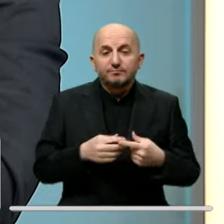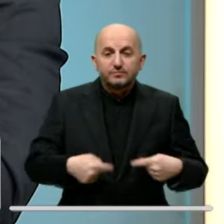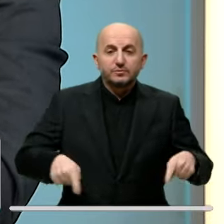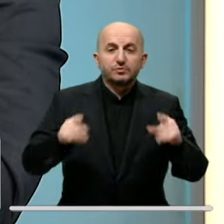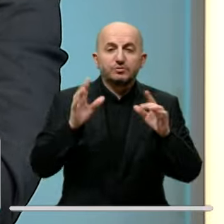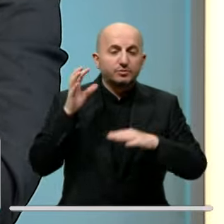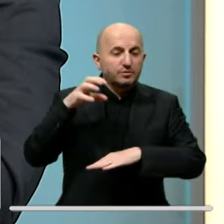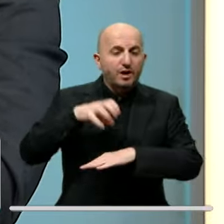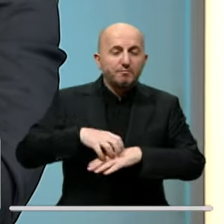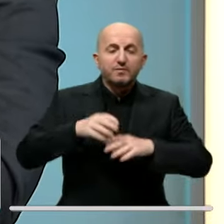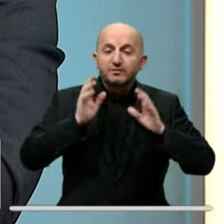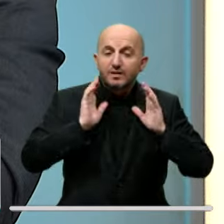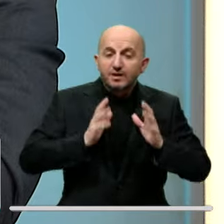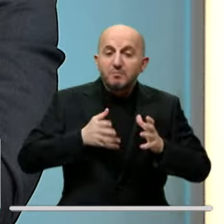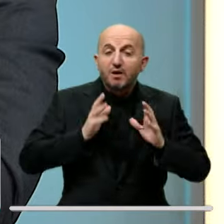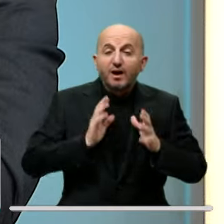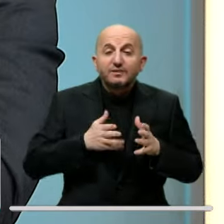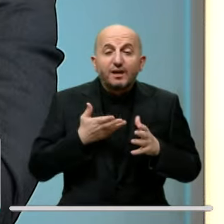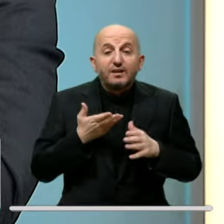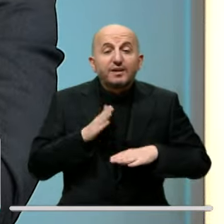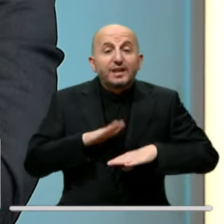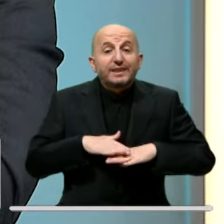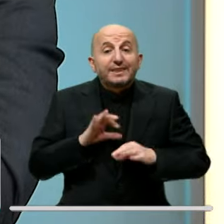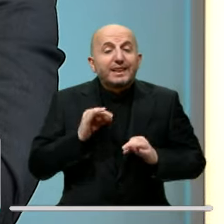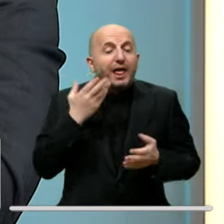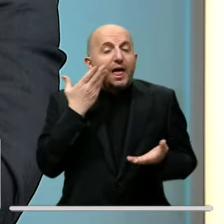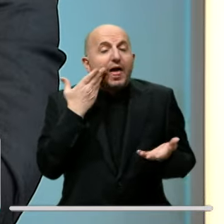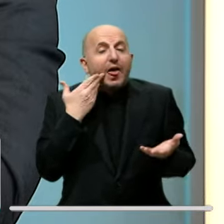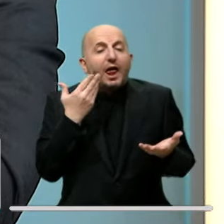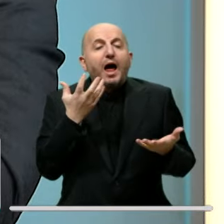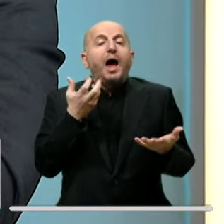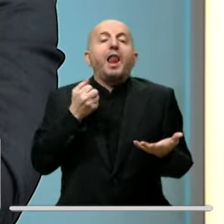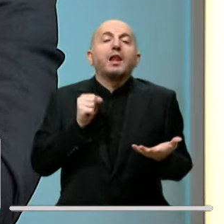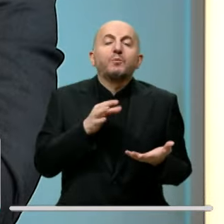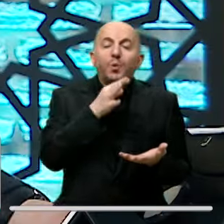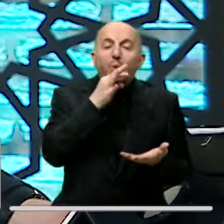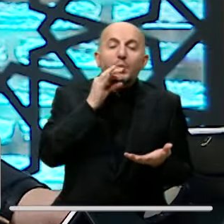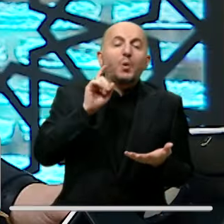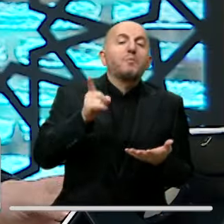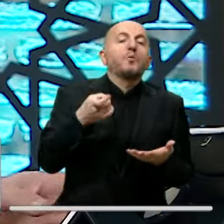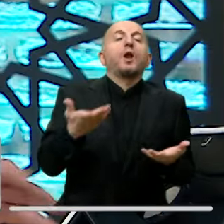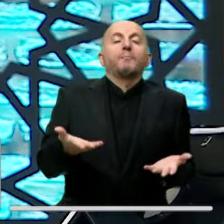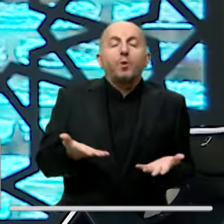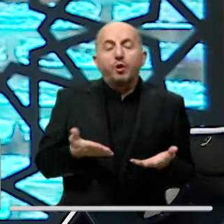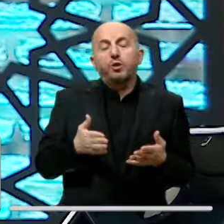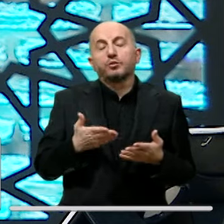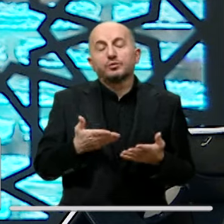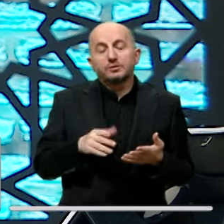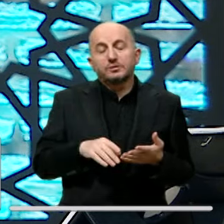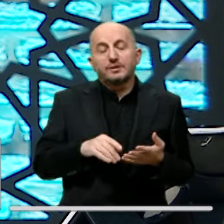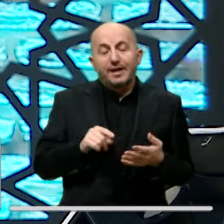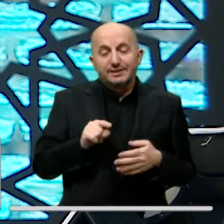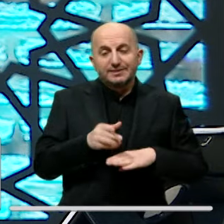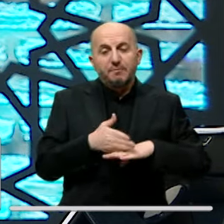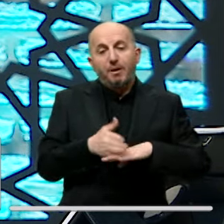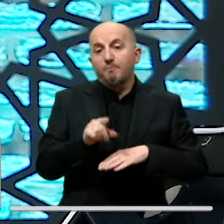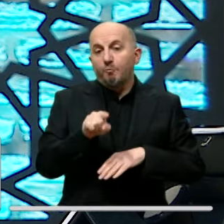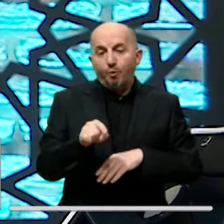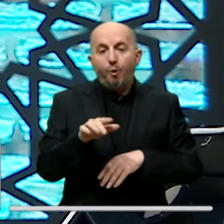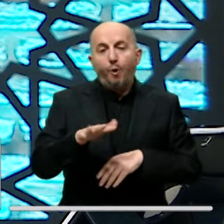camilerde ibadet ediyoruz ama neden keyif alamıyoruz? Neden huzur bulamıyoruz? Ya bu sebep olabilir o zaman. Değil mi? Tabii ki. Mesela